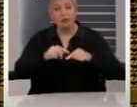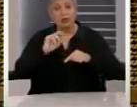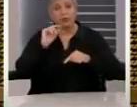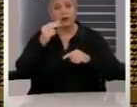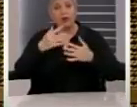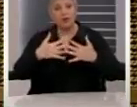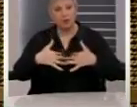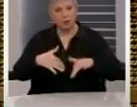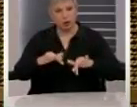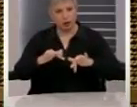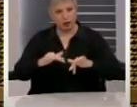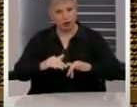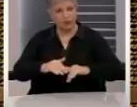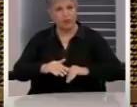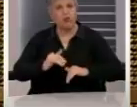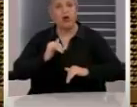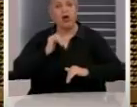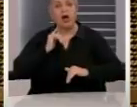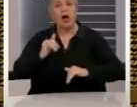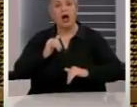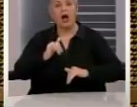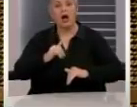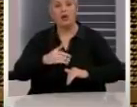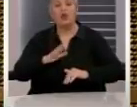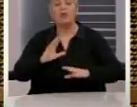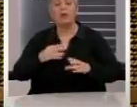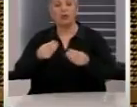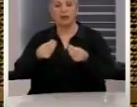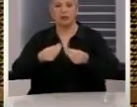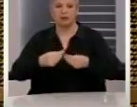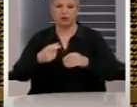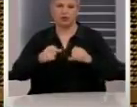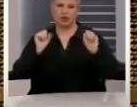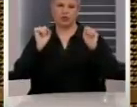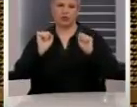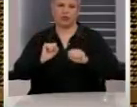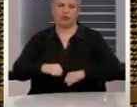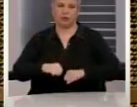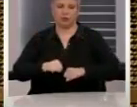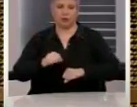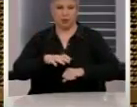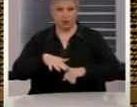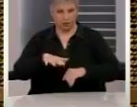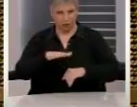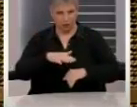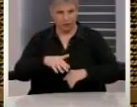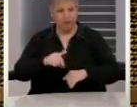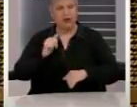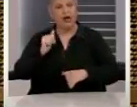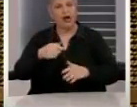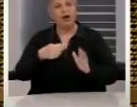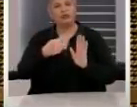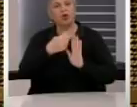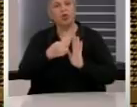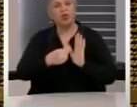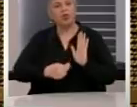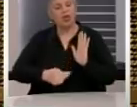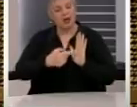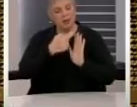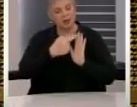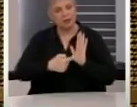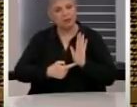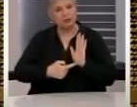οποίο ακόμα δεν έχει έρθει προς έγκριση και από την Ολομέλεια, για ένα σύνολο ζητημάτων που